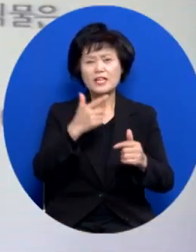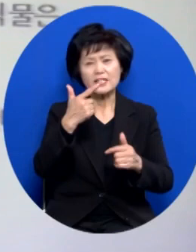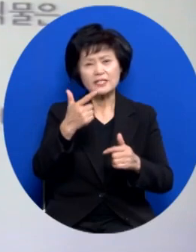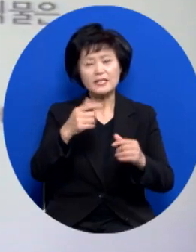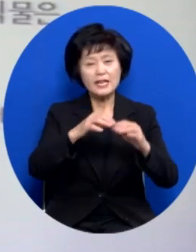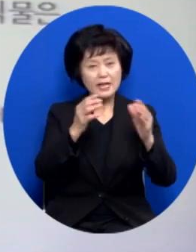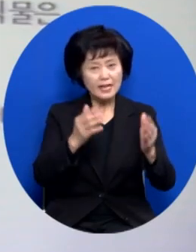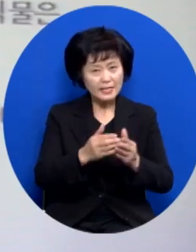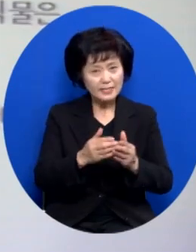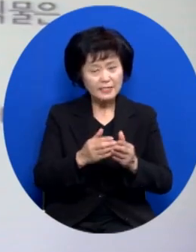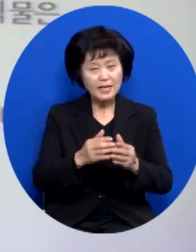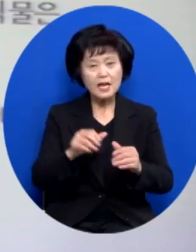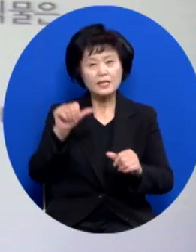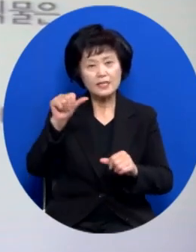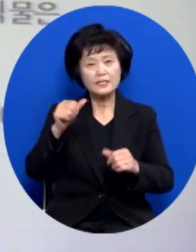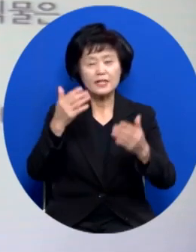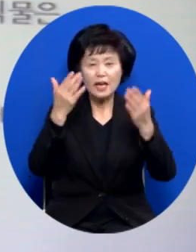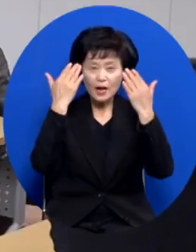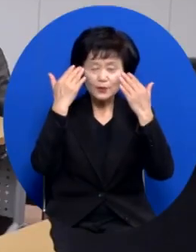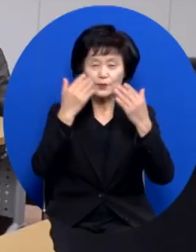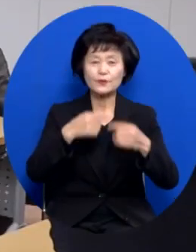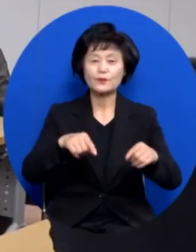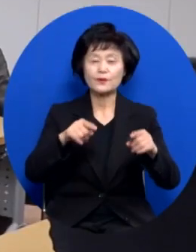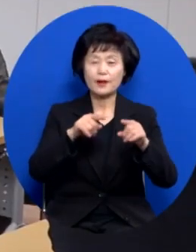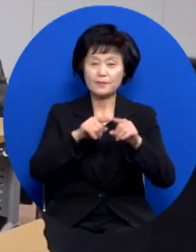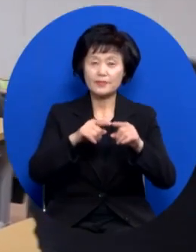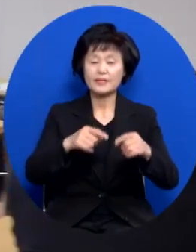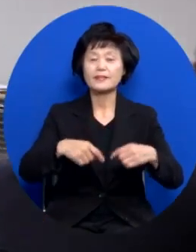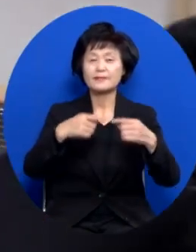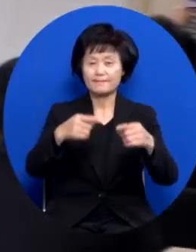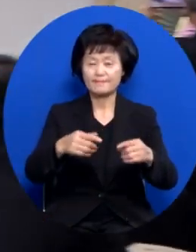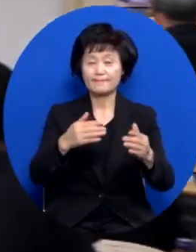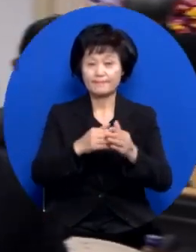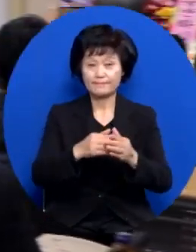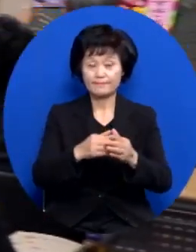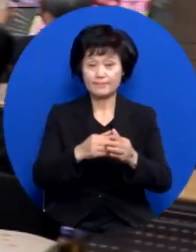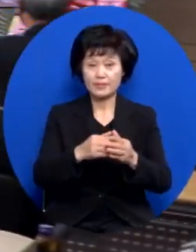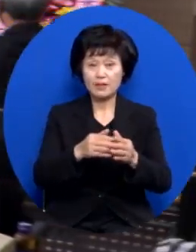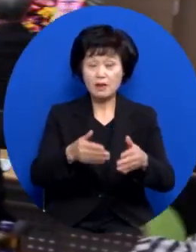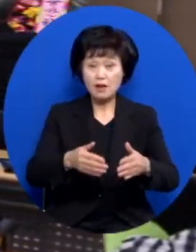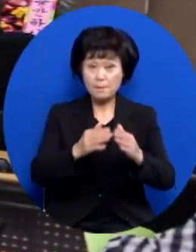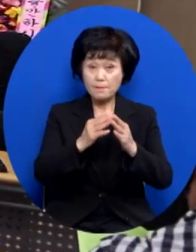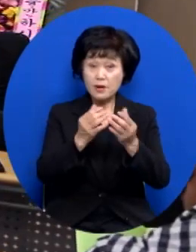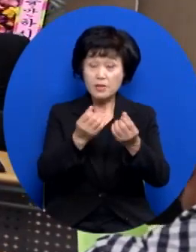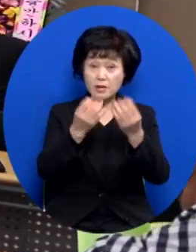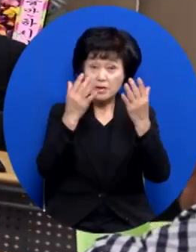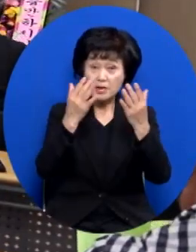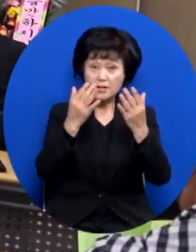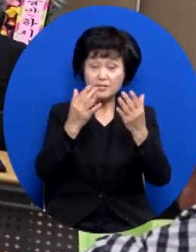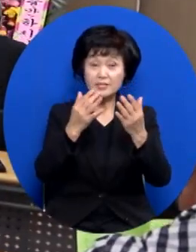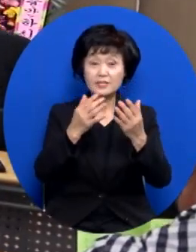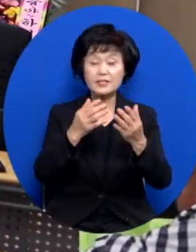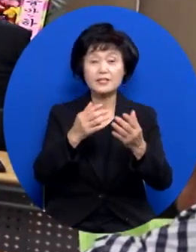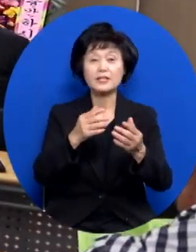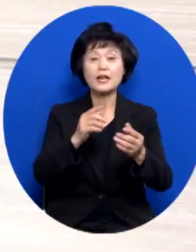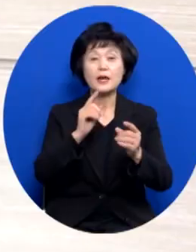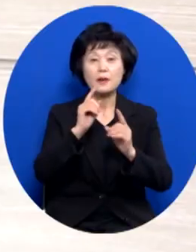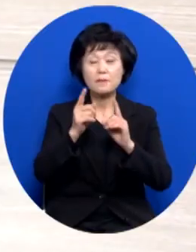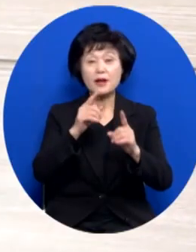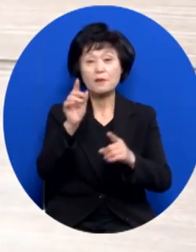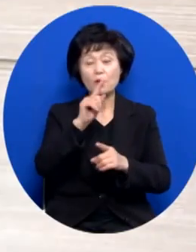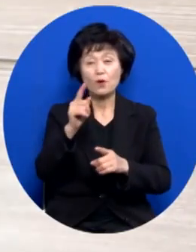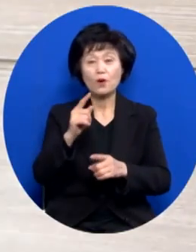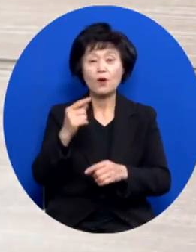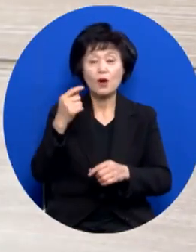단체, 5개 학교도 함께했습니다. 발대식의 취지를 설명한 목포대학교 조경학과 김농호 명예교수는